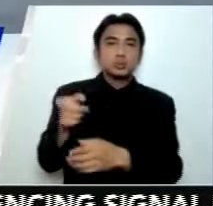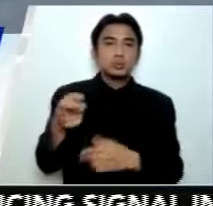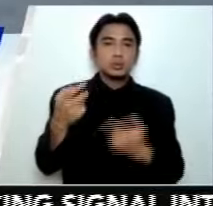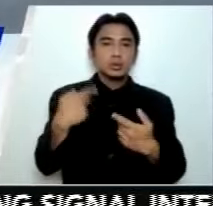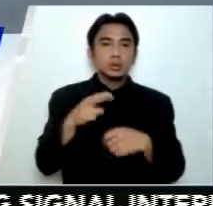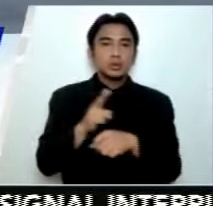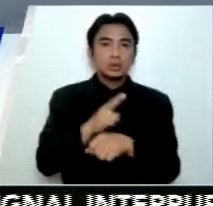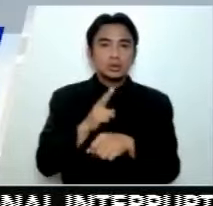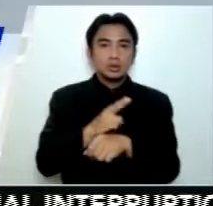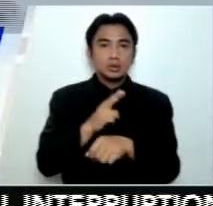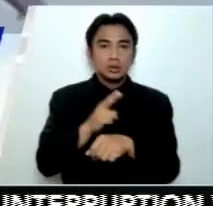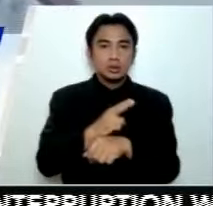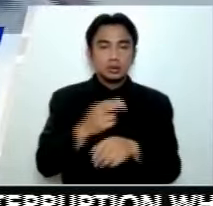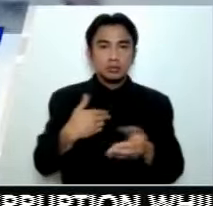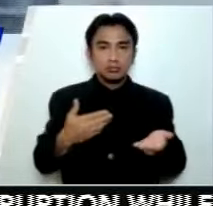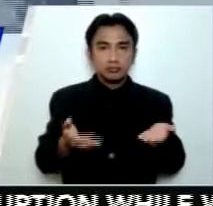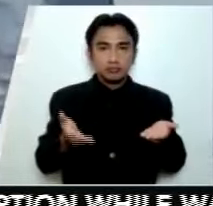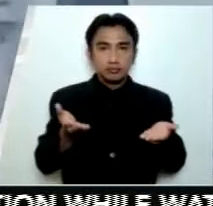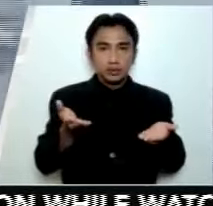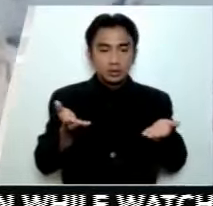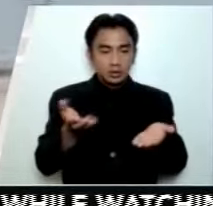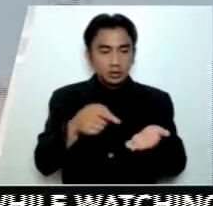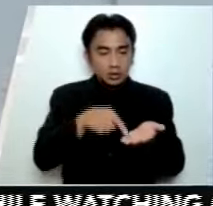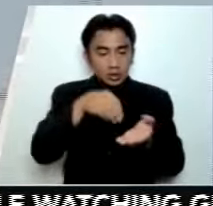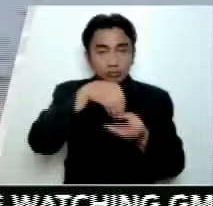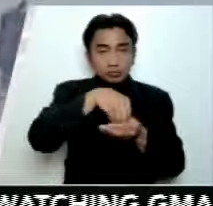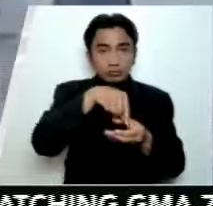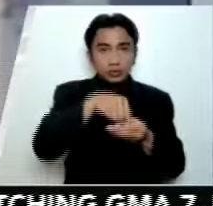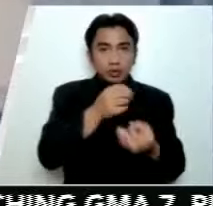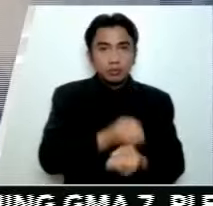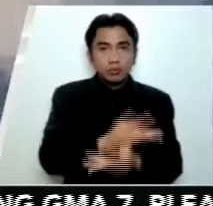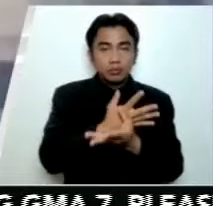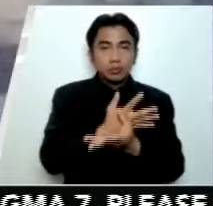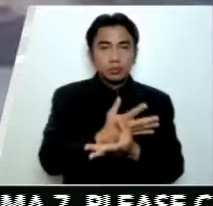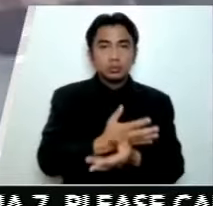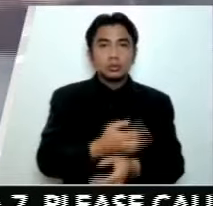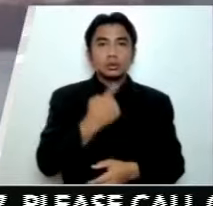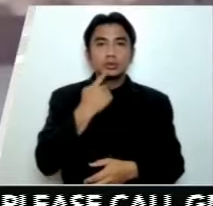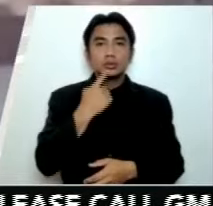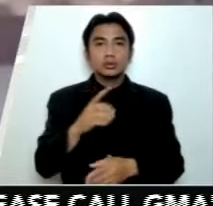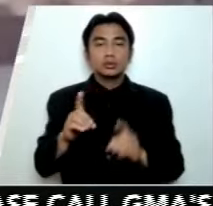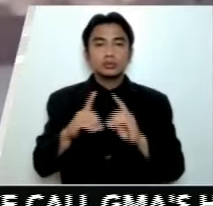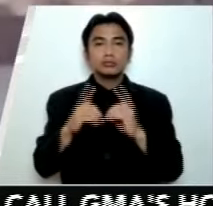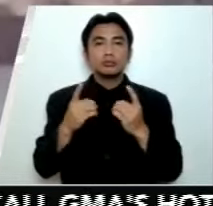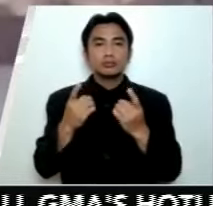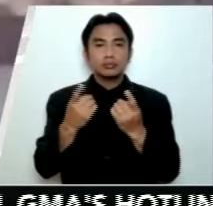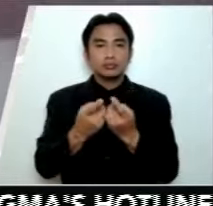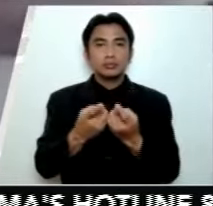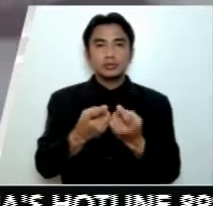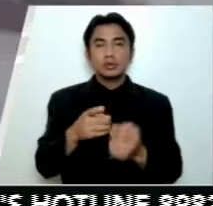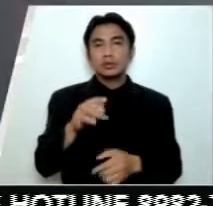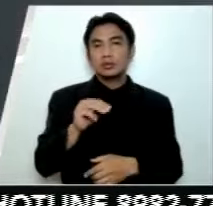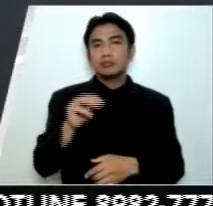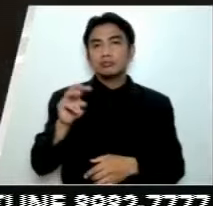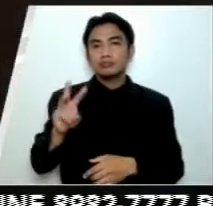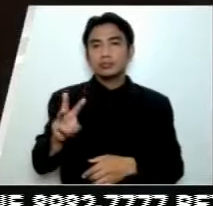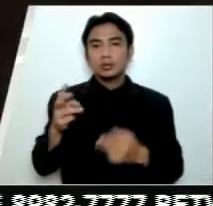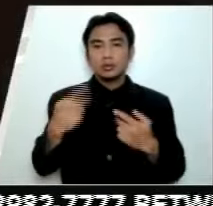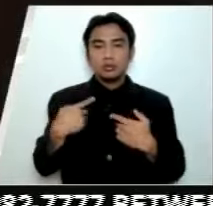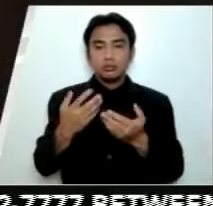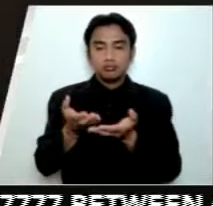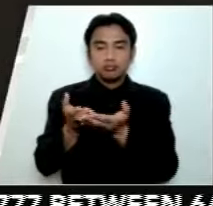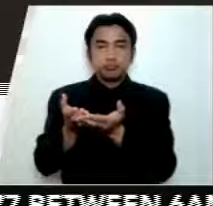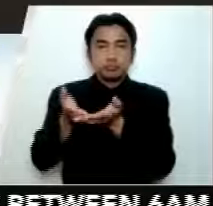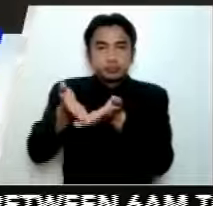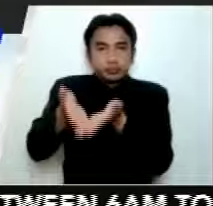control na bangka na may mga pampasabog kinumpirma ng Department of migrant workers o dmw na lumubog ang barko